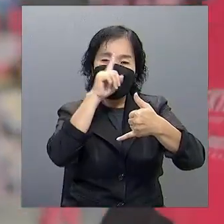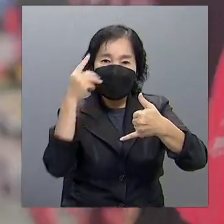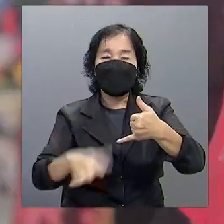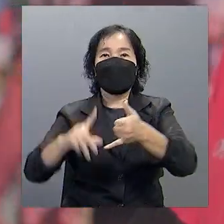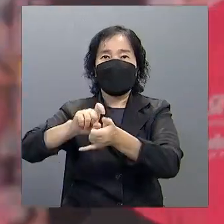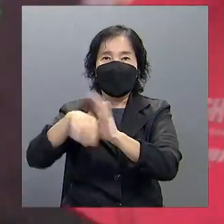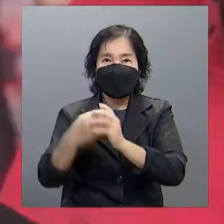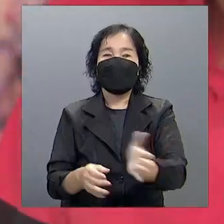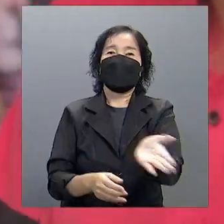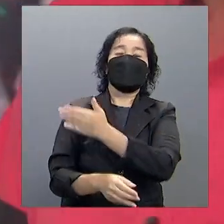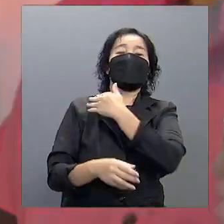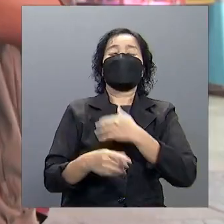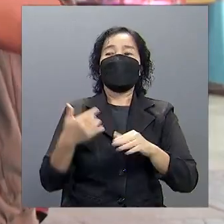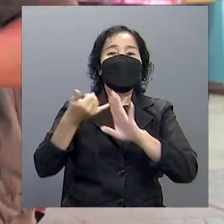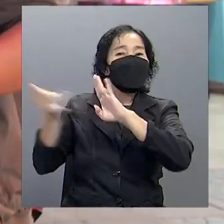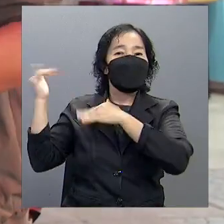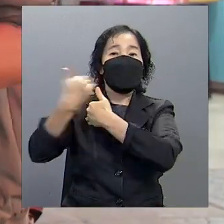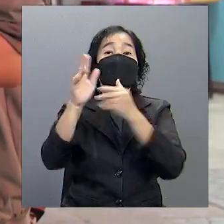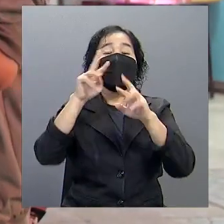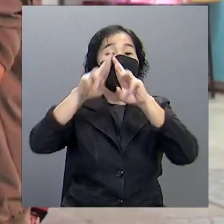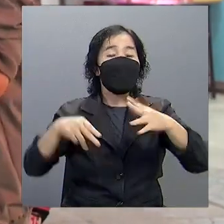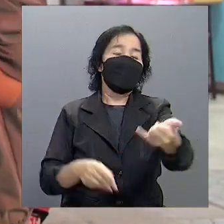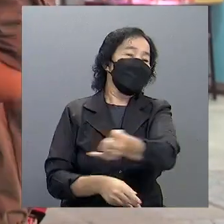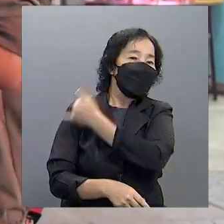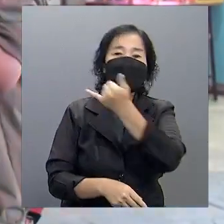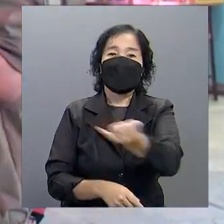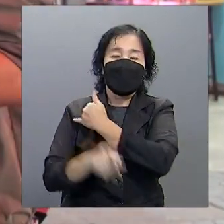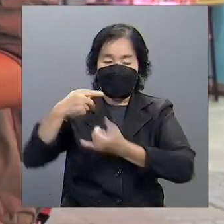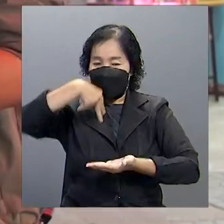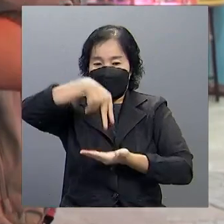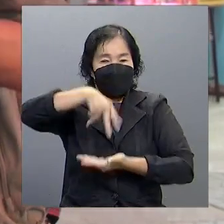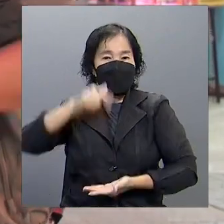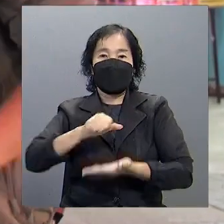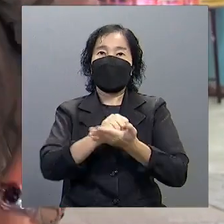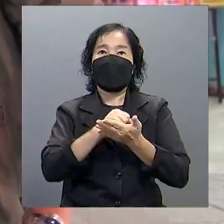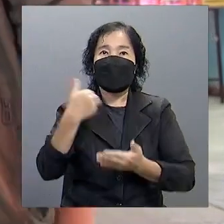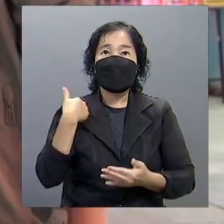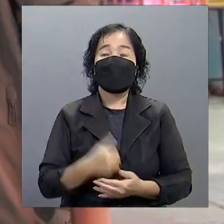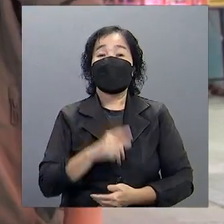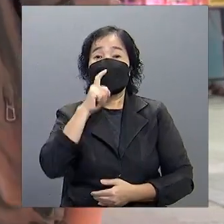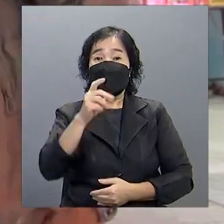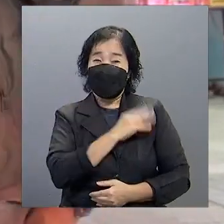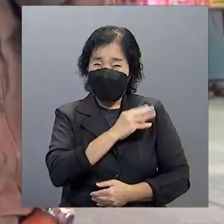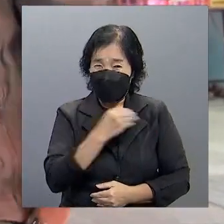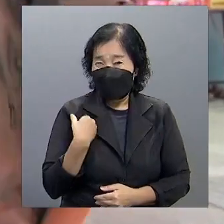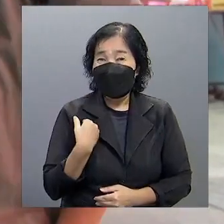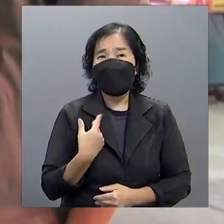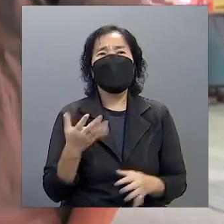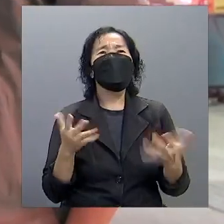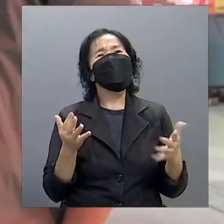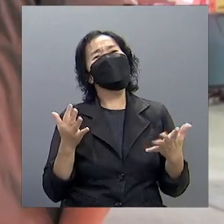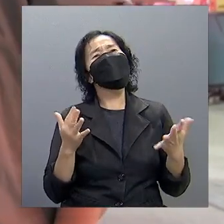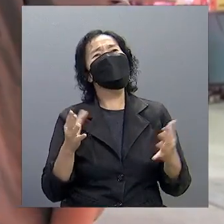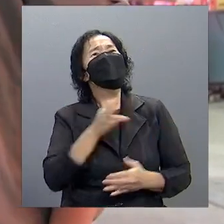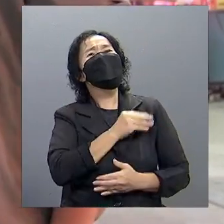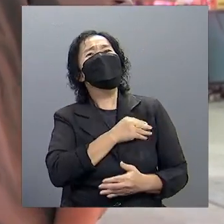การที่จะร่วมทำงาน ใช่ครับ ใช่ครับ คนที่มาเที่ยวเนี่ยเขามีความระแวงมีความกลัวไหนที่มีข่าวไหม ก็ไม่มีเลยนะครับก็ยัง